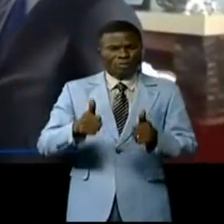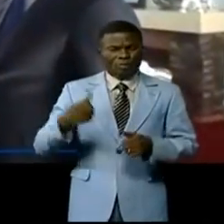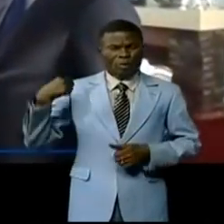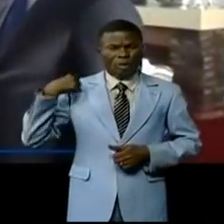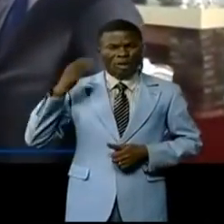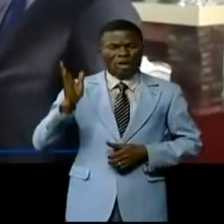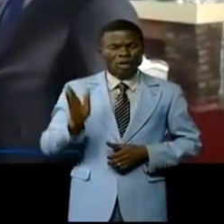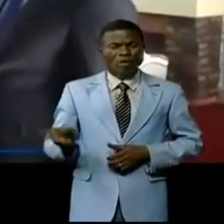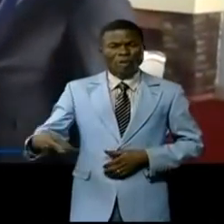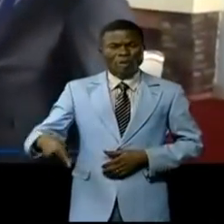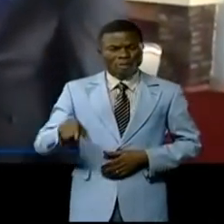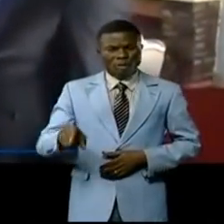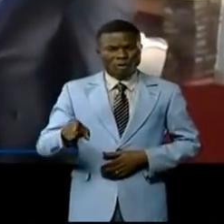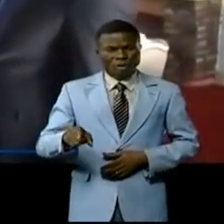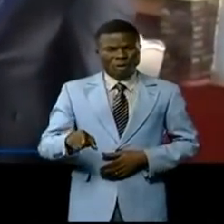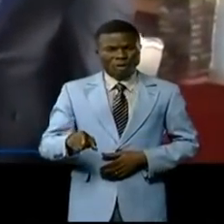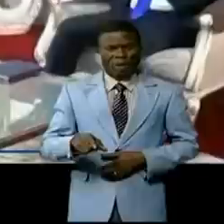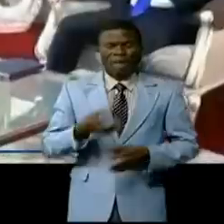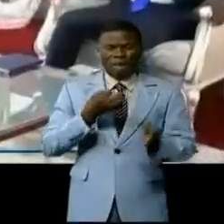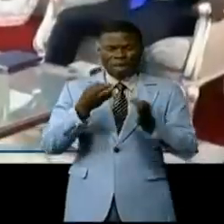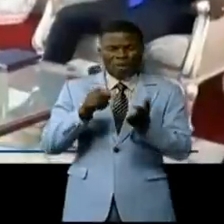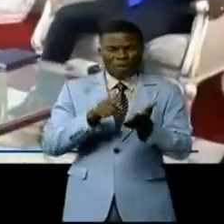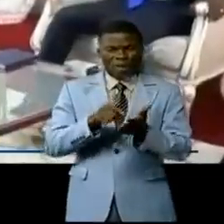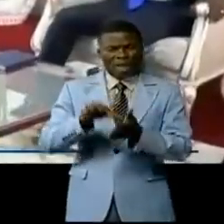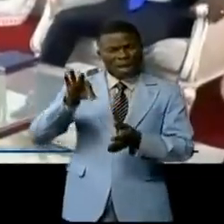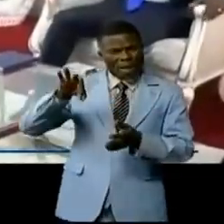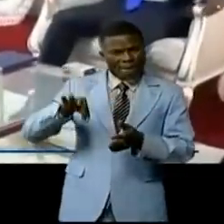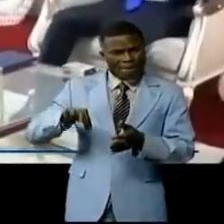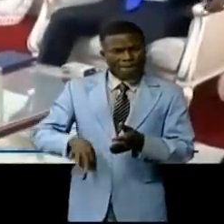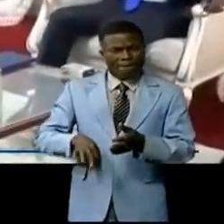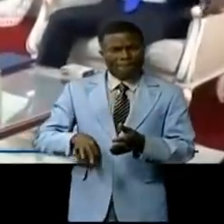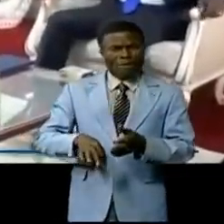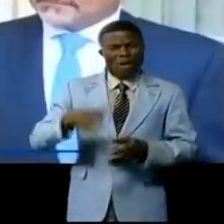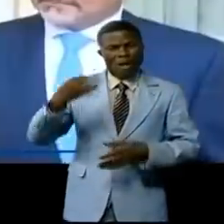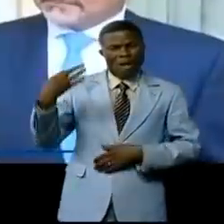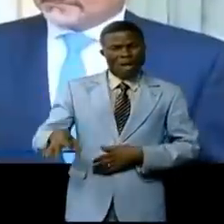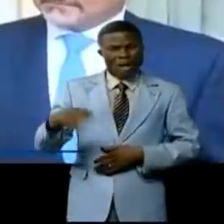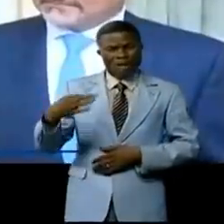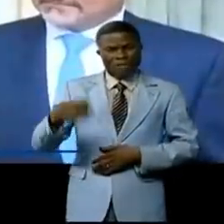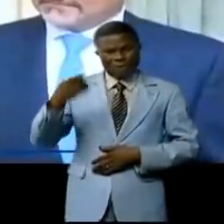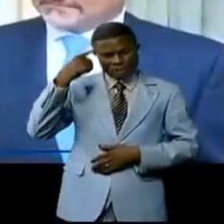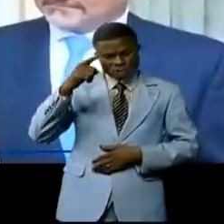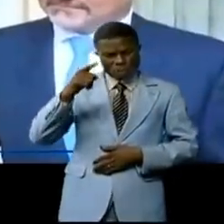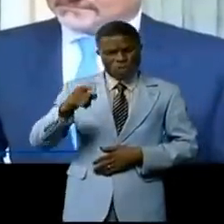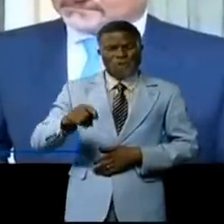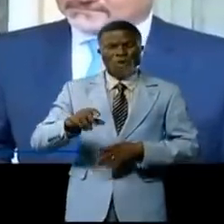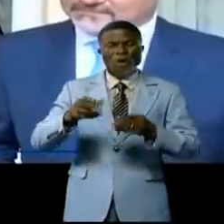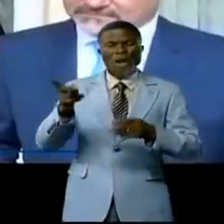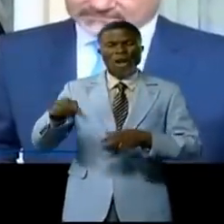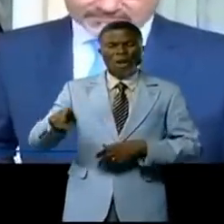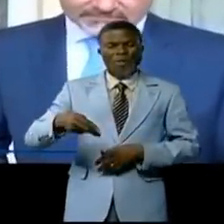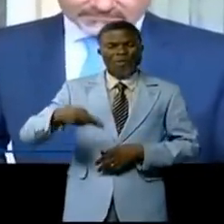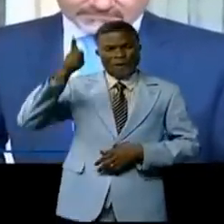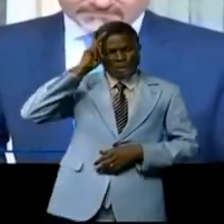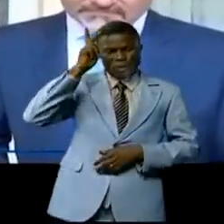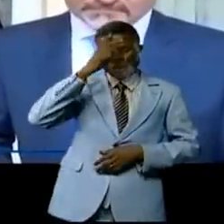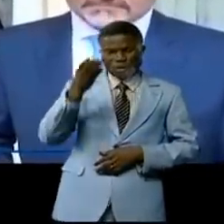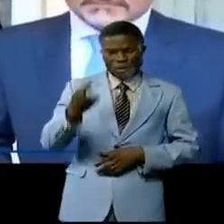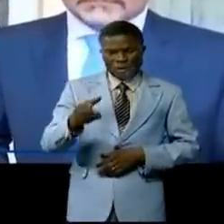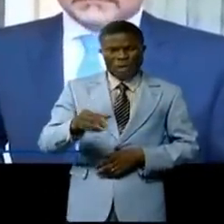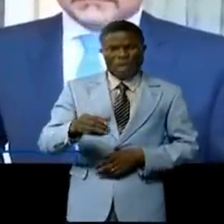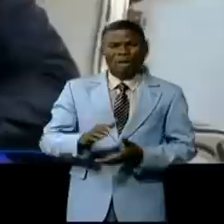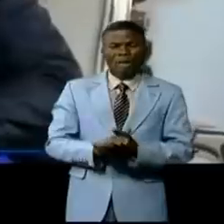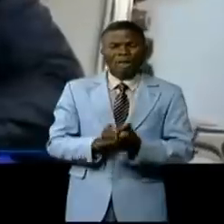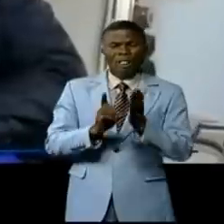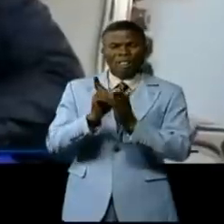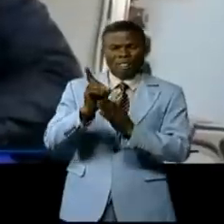Jacques Kiabula Katwe, à qui il a fait savoir l'intérêt de la France pour la région. Il est important de manifester d'abord l'intérêt de mon pays